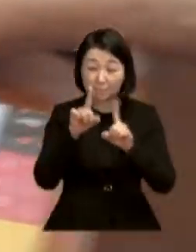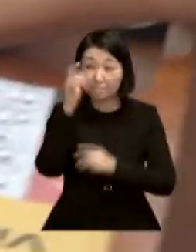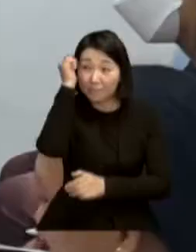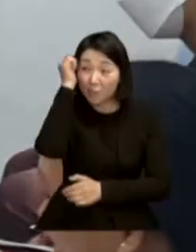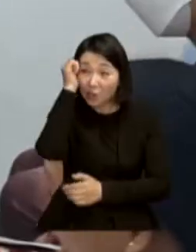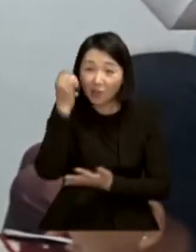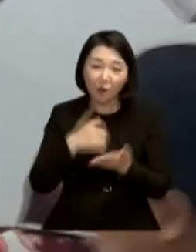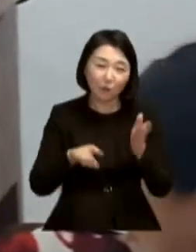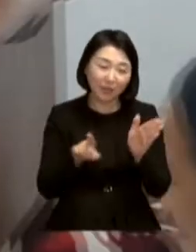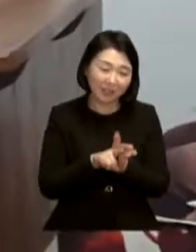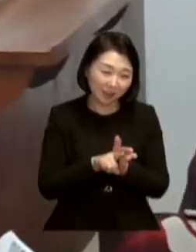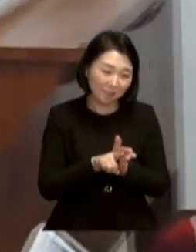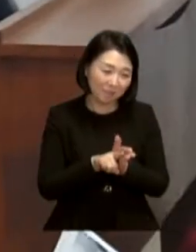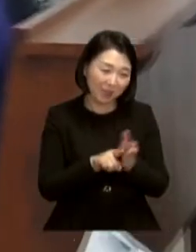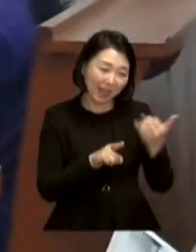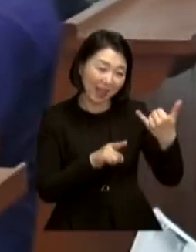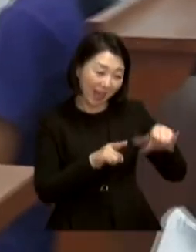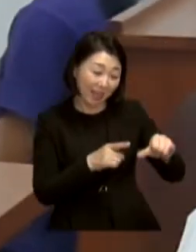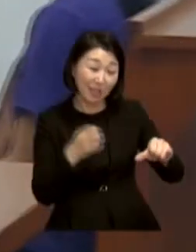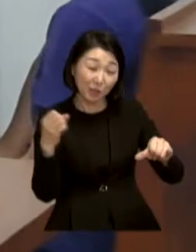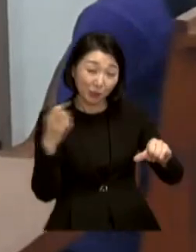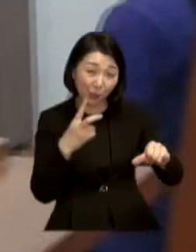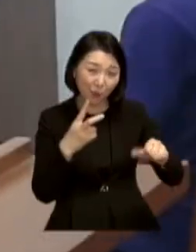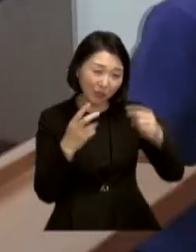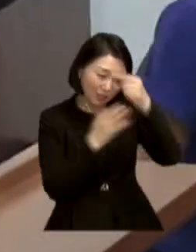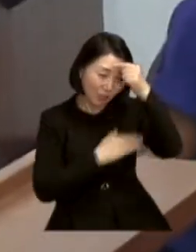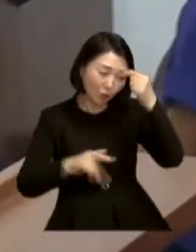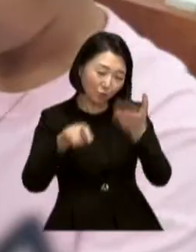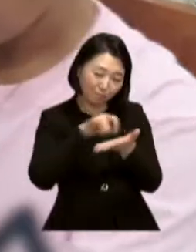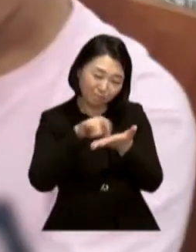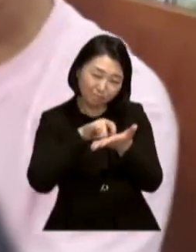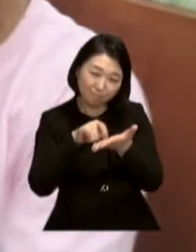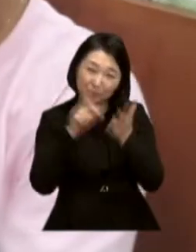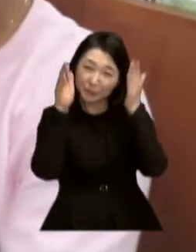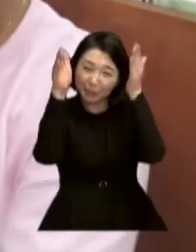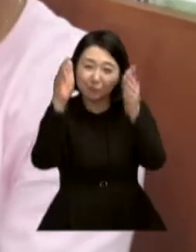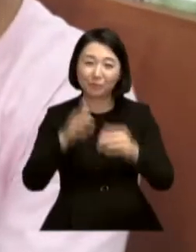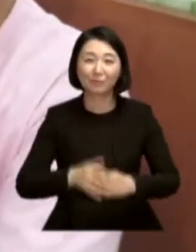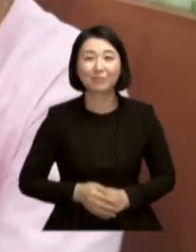놓치지 않으려 아이들이나 성도들 모두 필기까지 하며 집중하는데